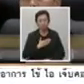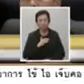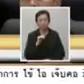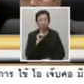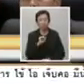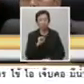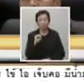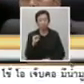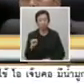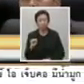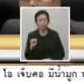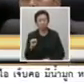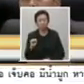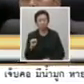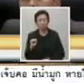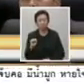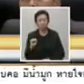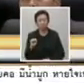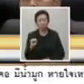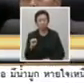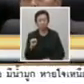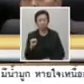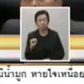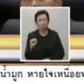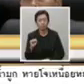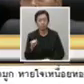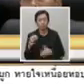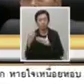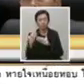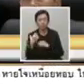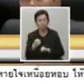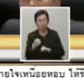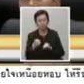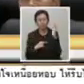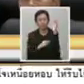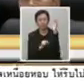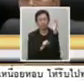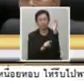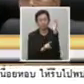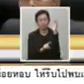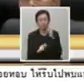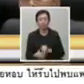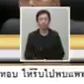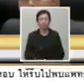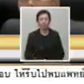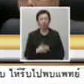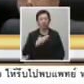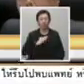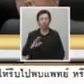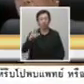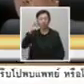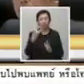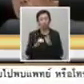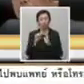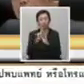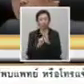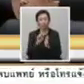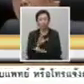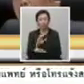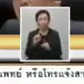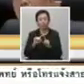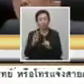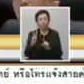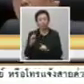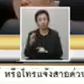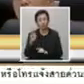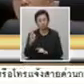สมาชิกสภาผู้แทนราษฎรพรรคประชาธิปัตย์จากนครศรีธรรมราชผมขอประท้วงข้อ69ครับ